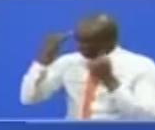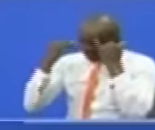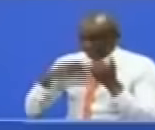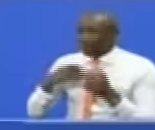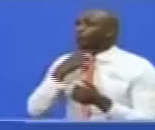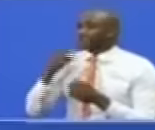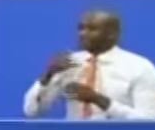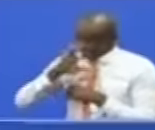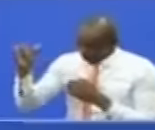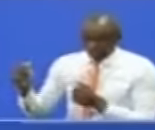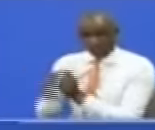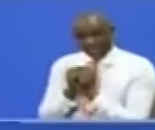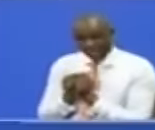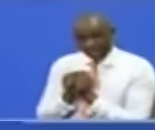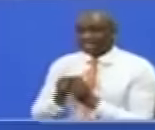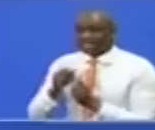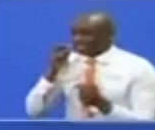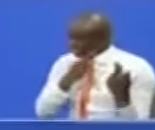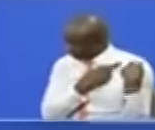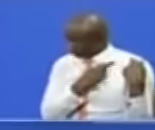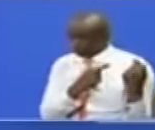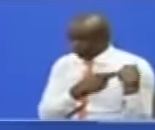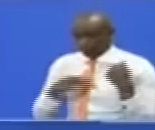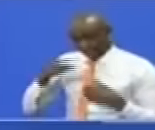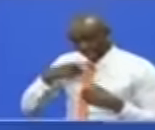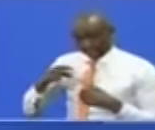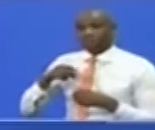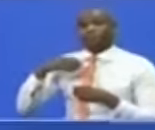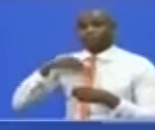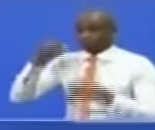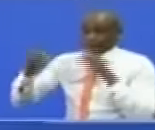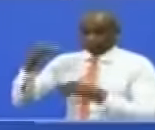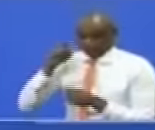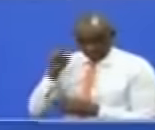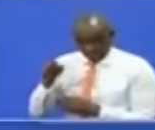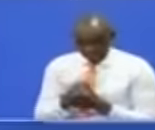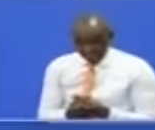watu pamoja ni jukumu yenye sisi tulichakuliwa kufanya.